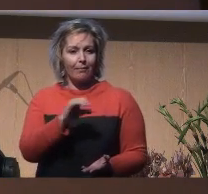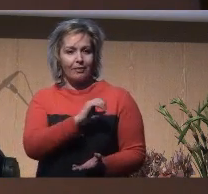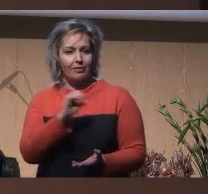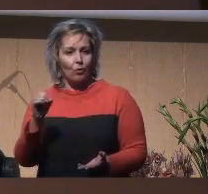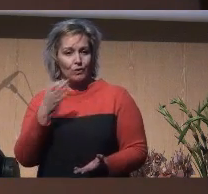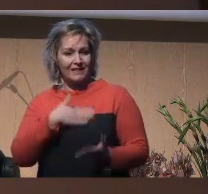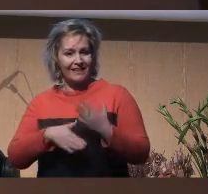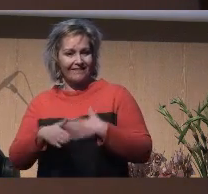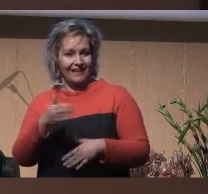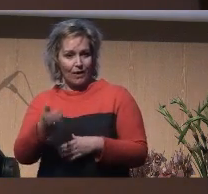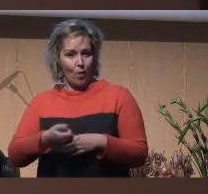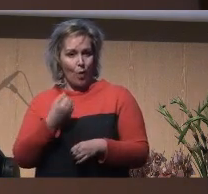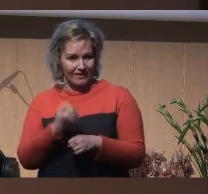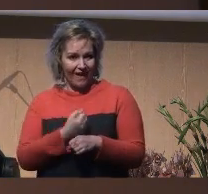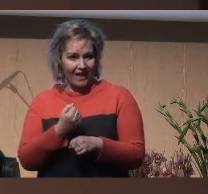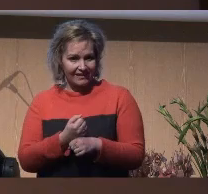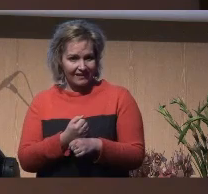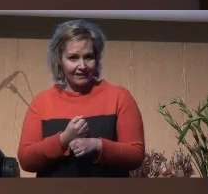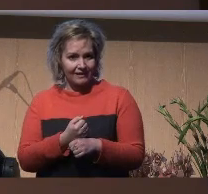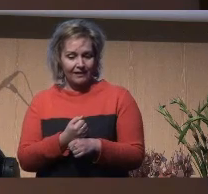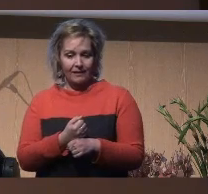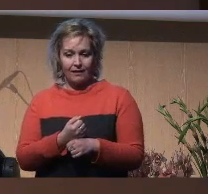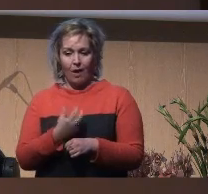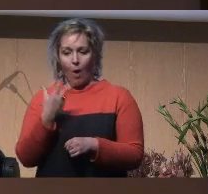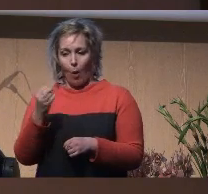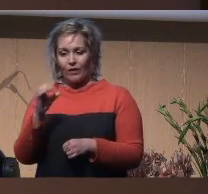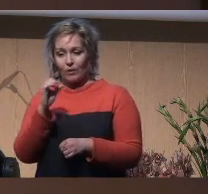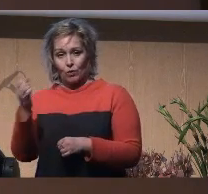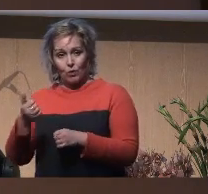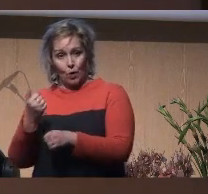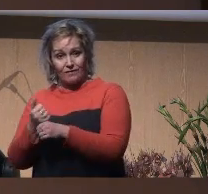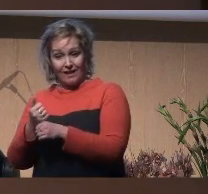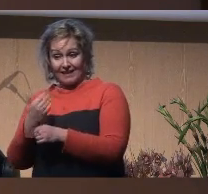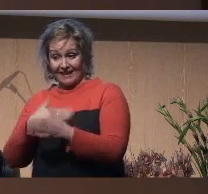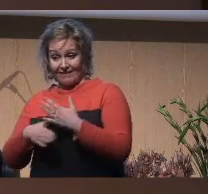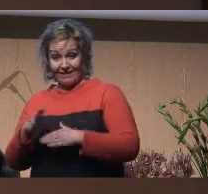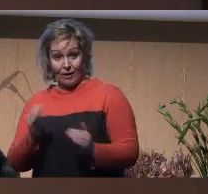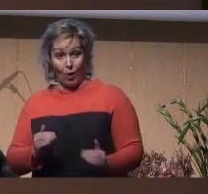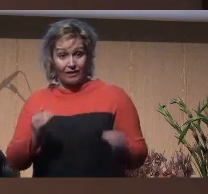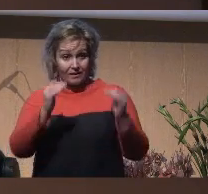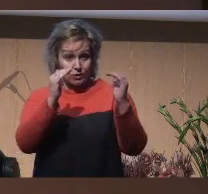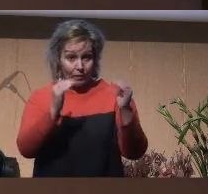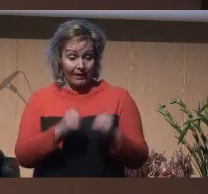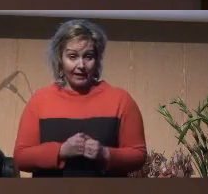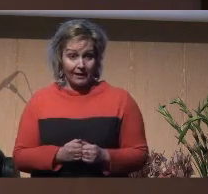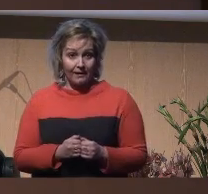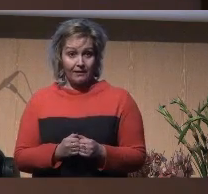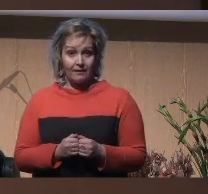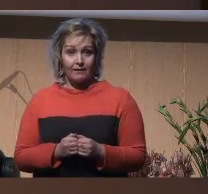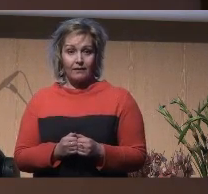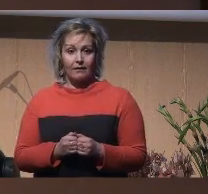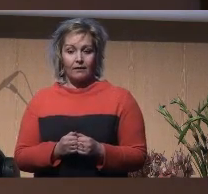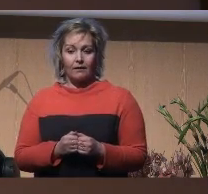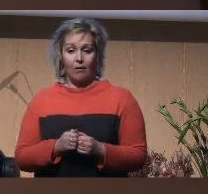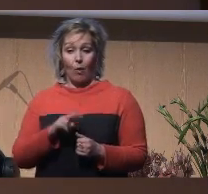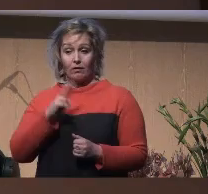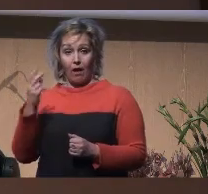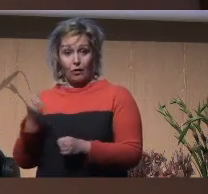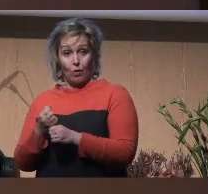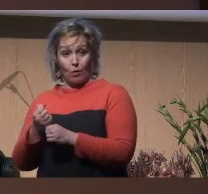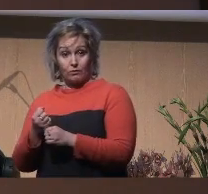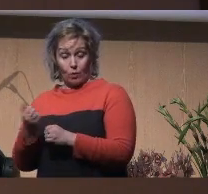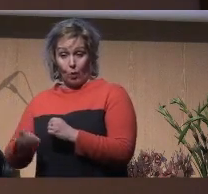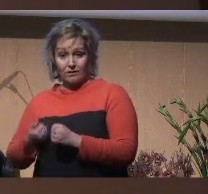000 frivillige årsverk, 80 000 årsverk i frivillige organisasjoner, betalte årsverk.